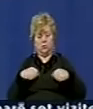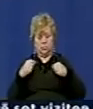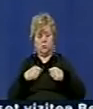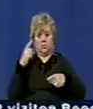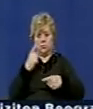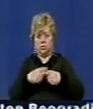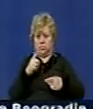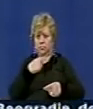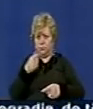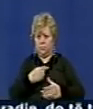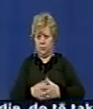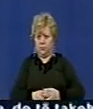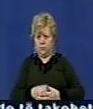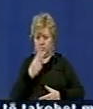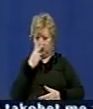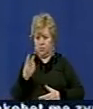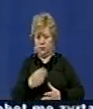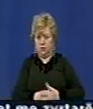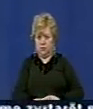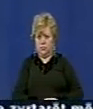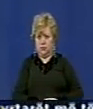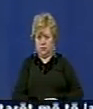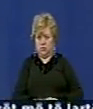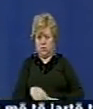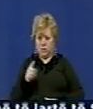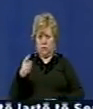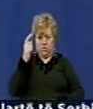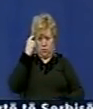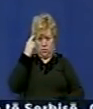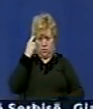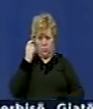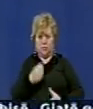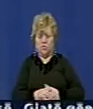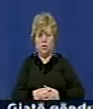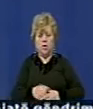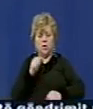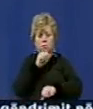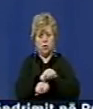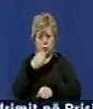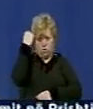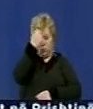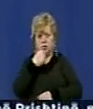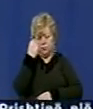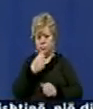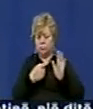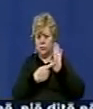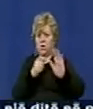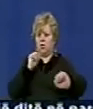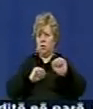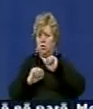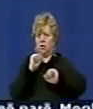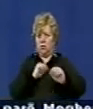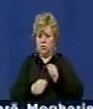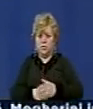vërtetë që ata e kanë parë me sytë e tyre. Ju jeni në dieni po ashtu se edhe në burgjet e Kosovës kemi dëshmitar të mbrojtur, të